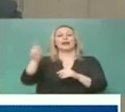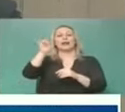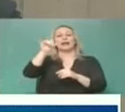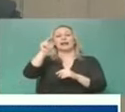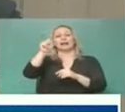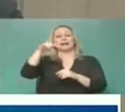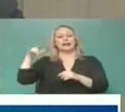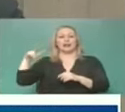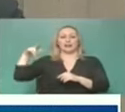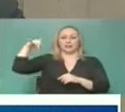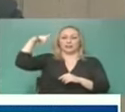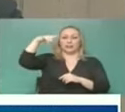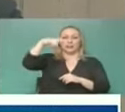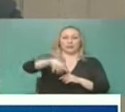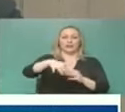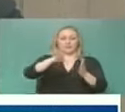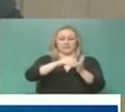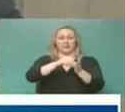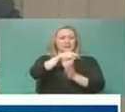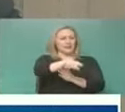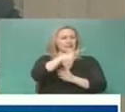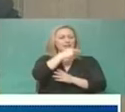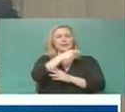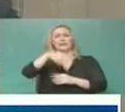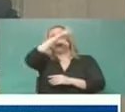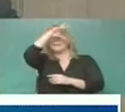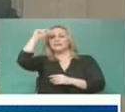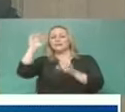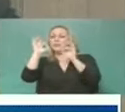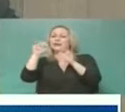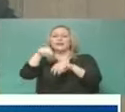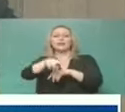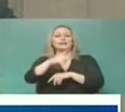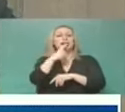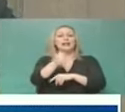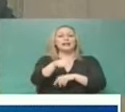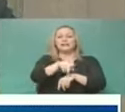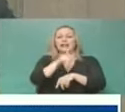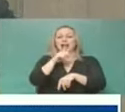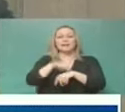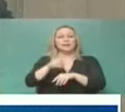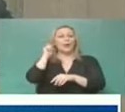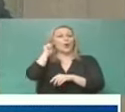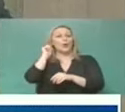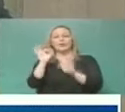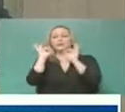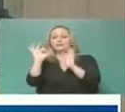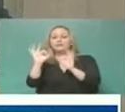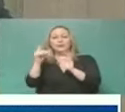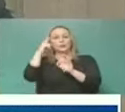Μακεδονία και τα ΚΤΕΛ, ότι πρέπει να αλλάξουμε το όνομα. Όχι, δεν είπα ακριβώς ότι θα αλλάξουν το όνομα. Αλλά είπα,